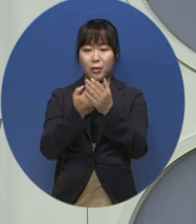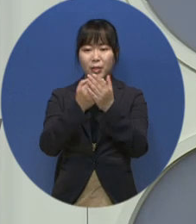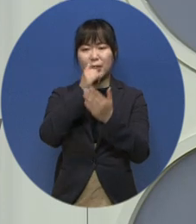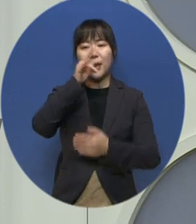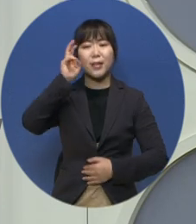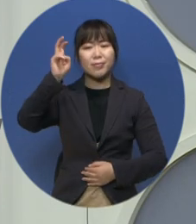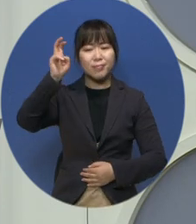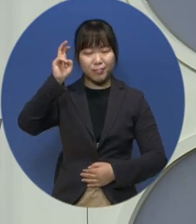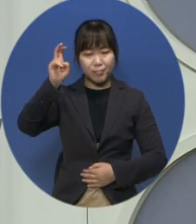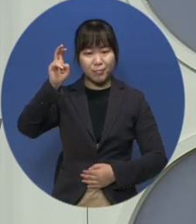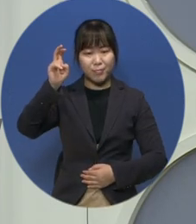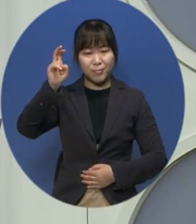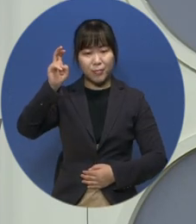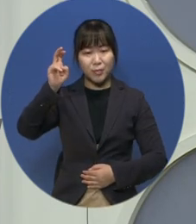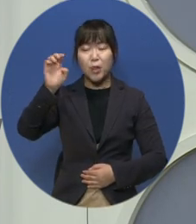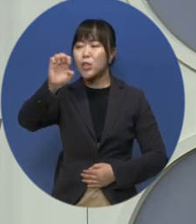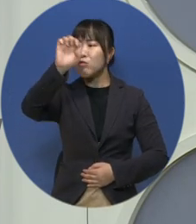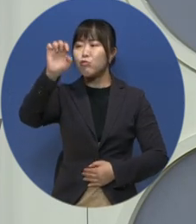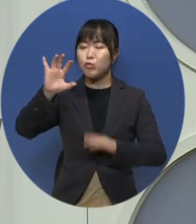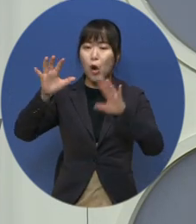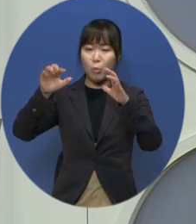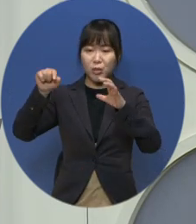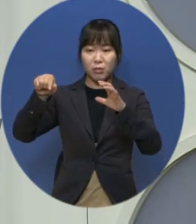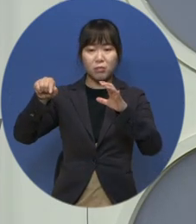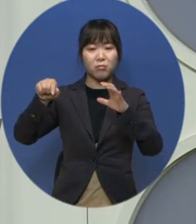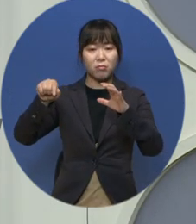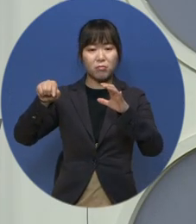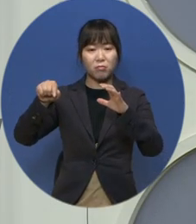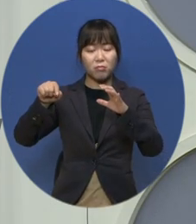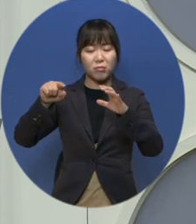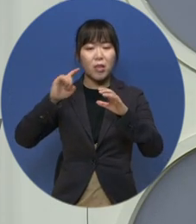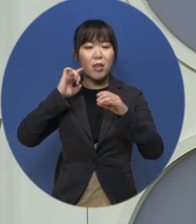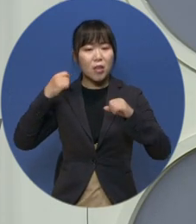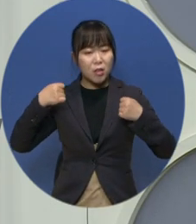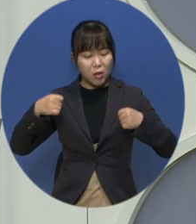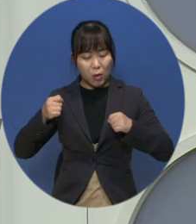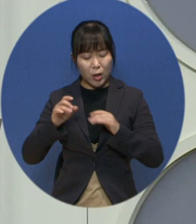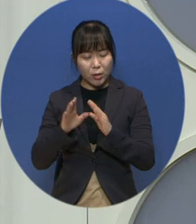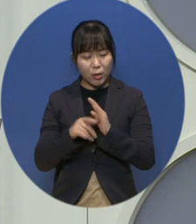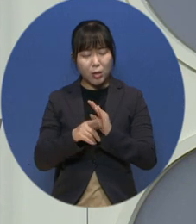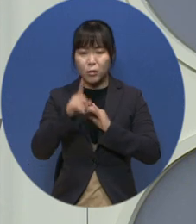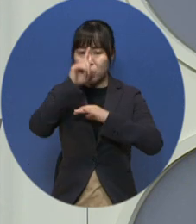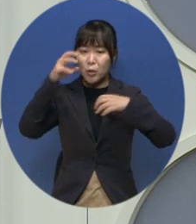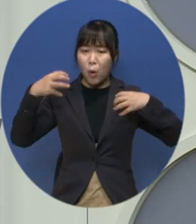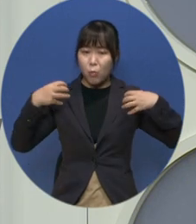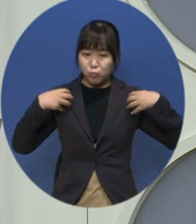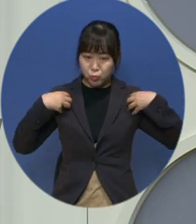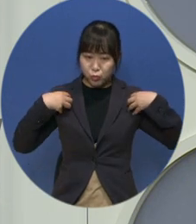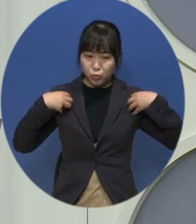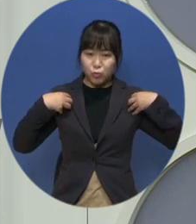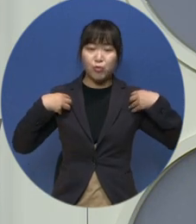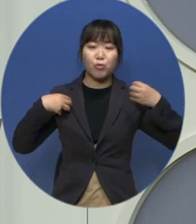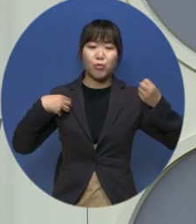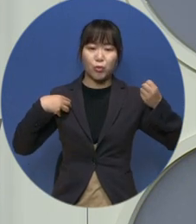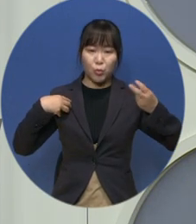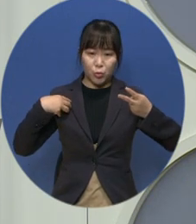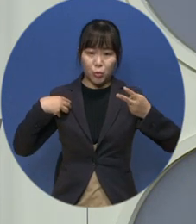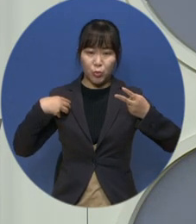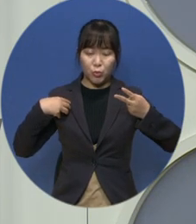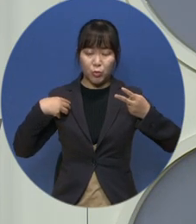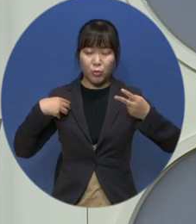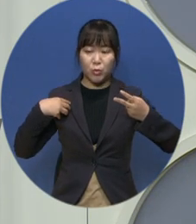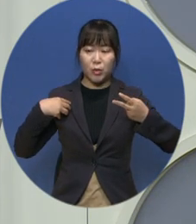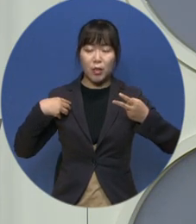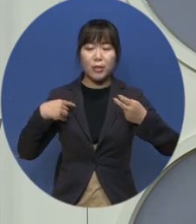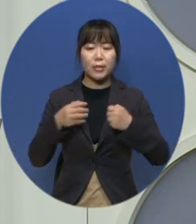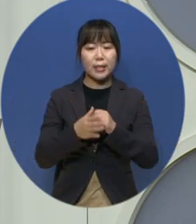좋아지겠지만 유럽 같은 경우에는 연극의 경우에는 완전히 그 말하자면